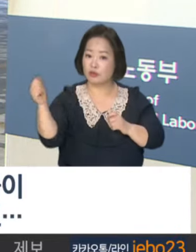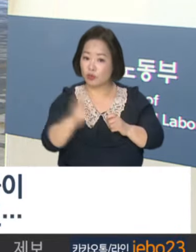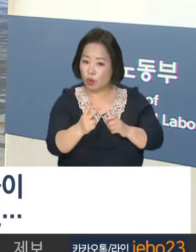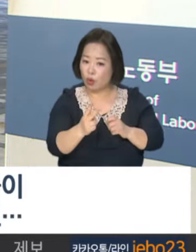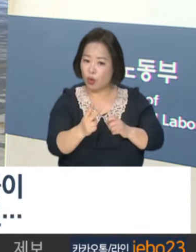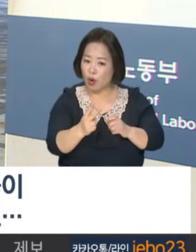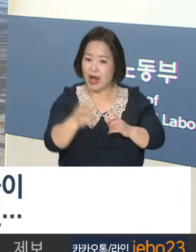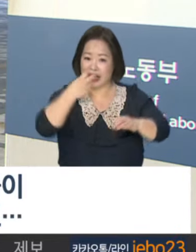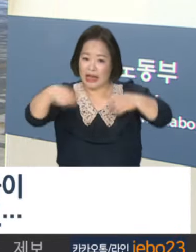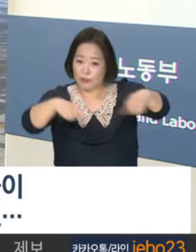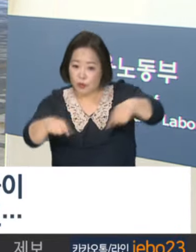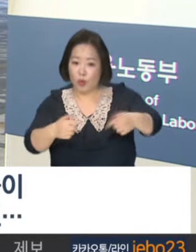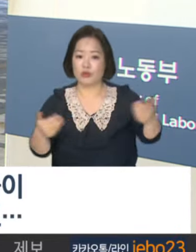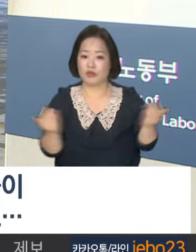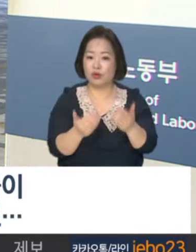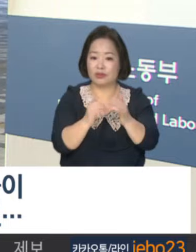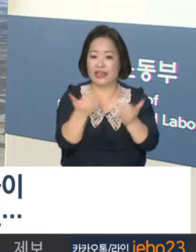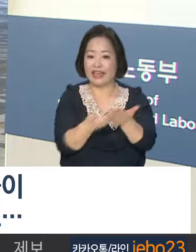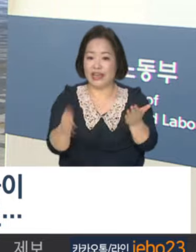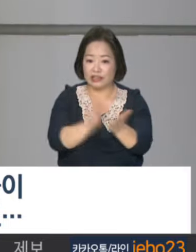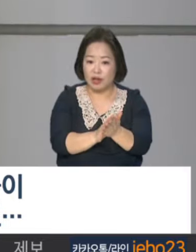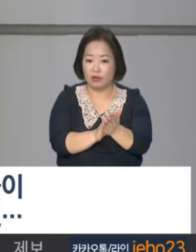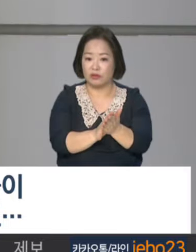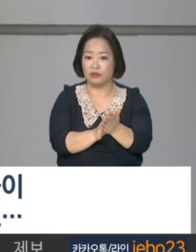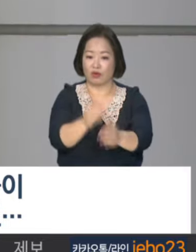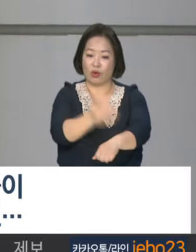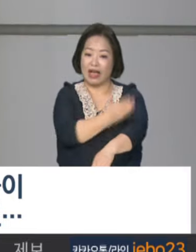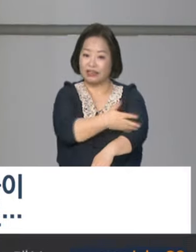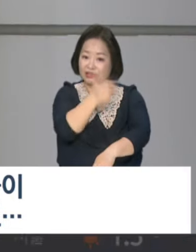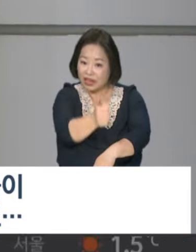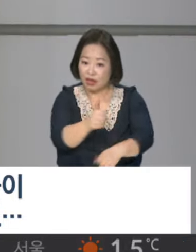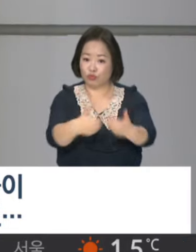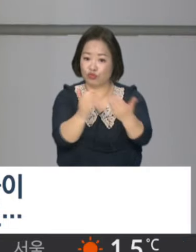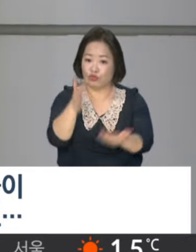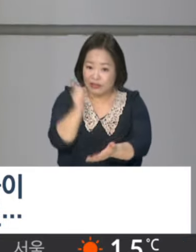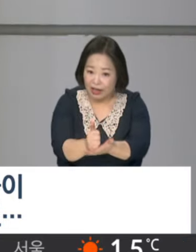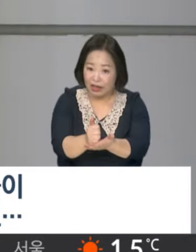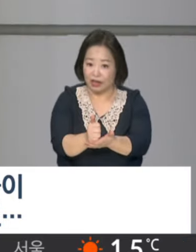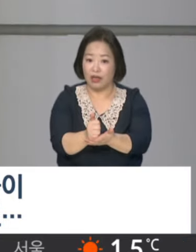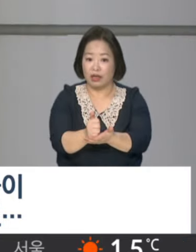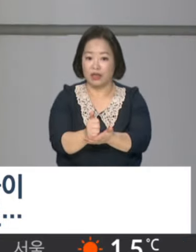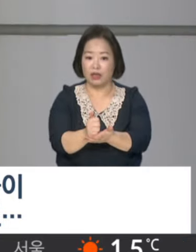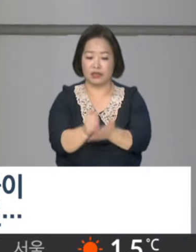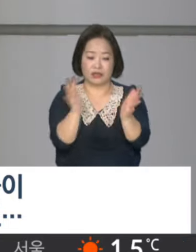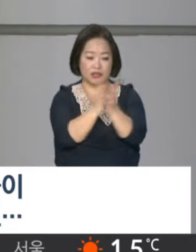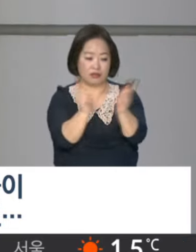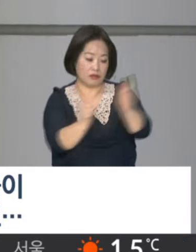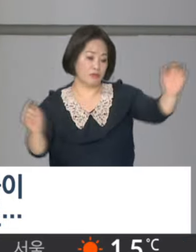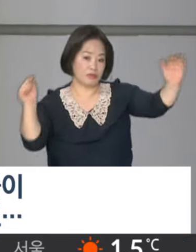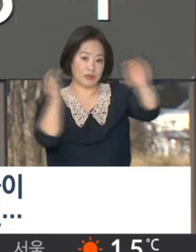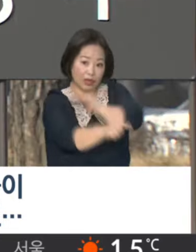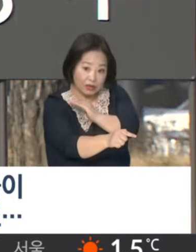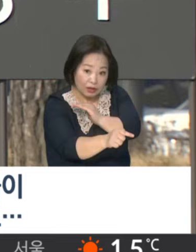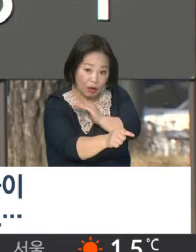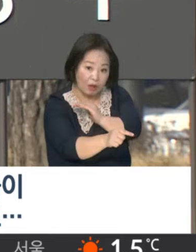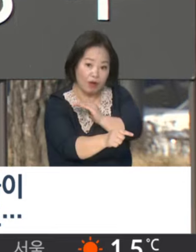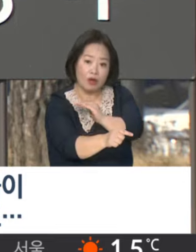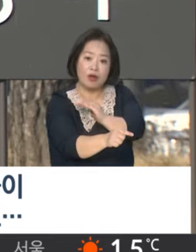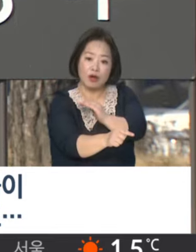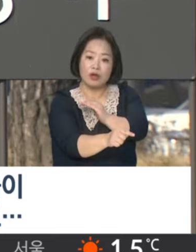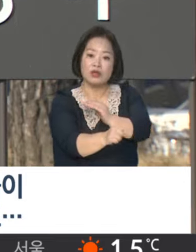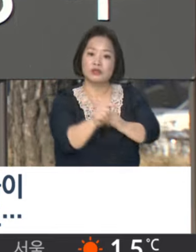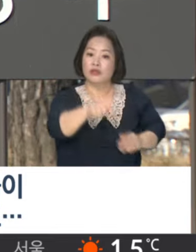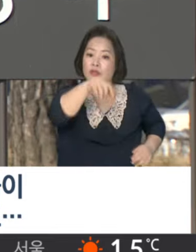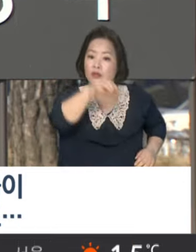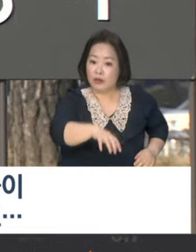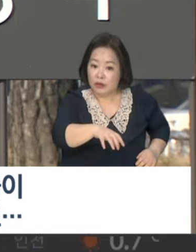근로개선지도 가장 부서장들이 직접 어떤 체불이 발생한 현장에 어 직접 방문을 해서요